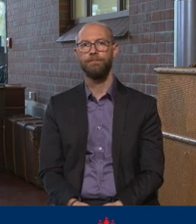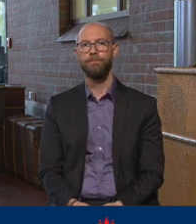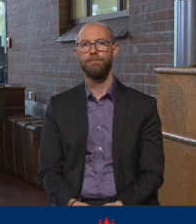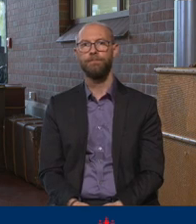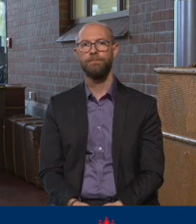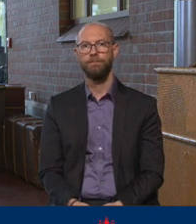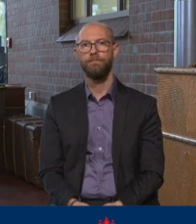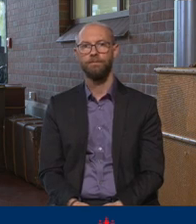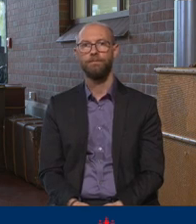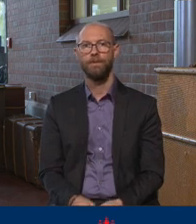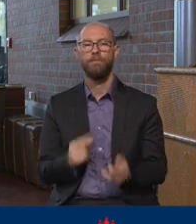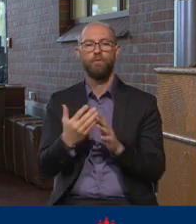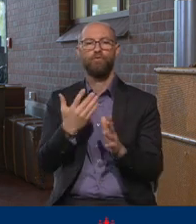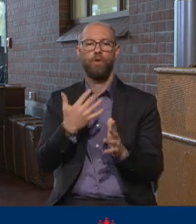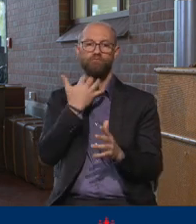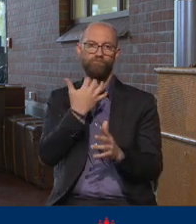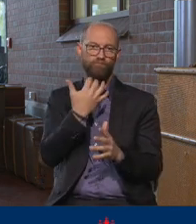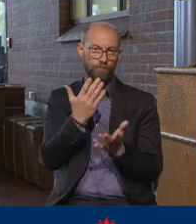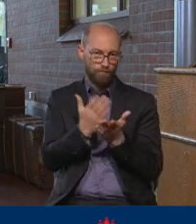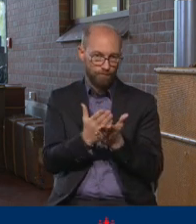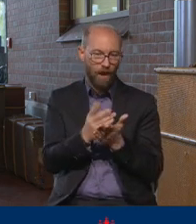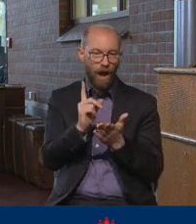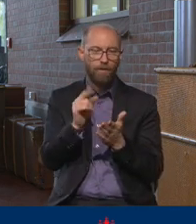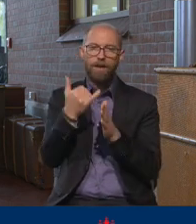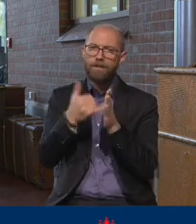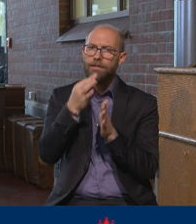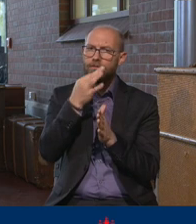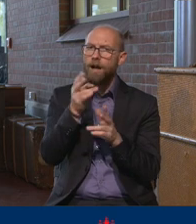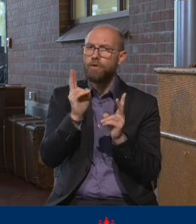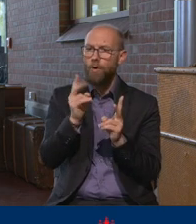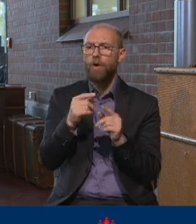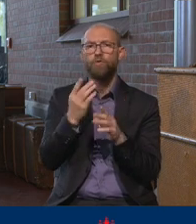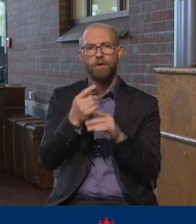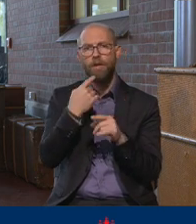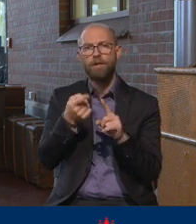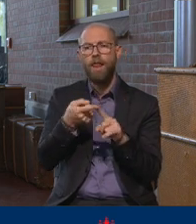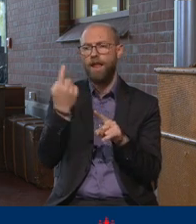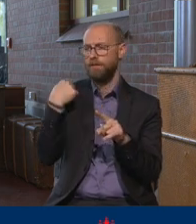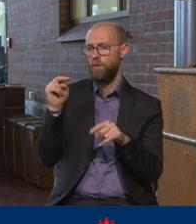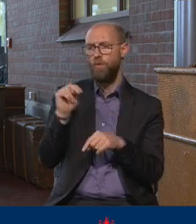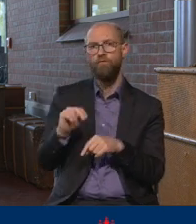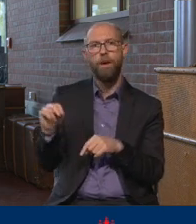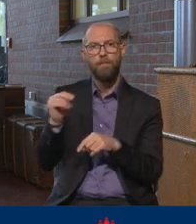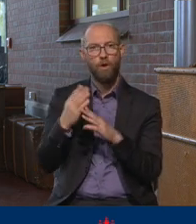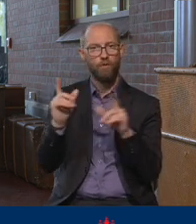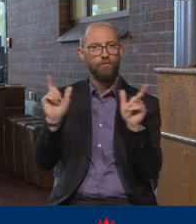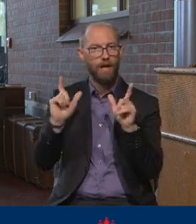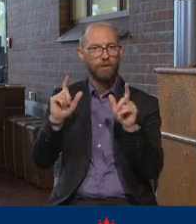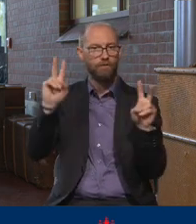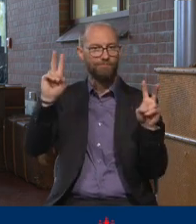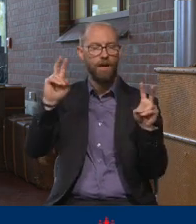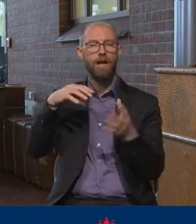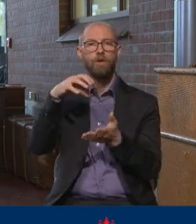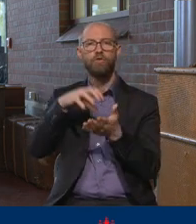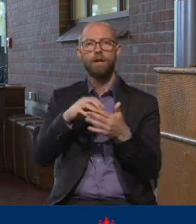zu meiner vorrätig haben eine letzte frage und zwar habe ich schon angedeutet es gab im november eine veranstaltung statt werkstatt zum